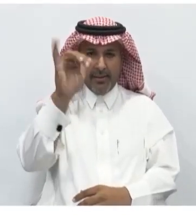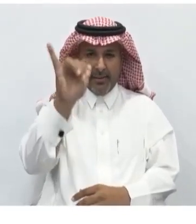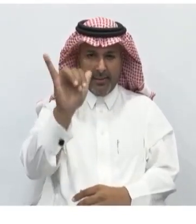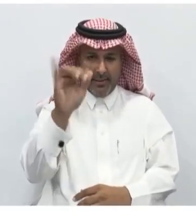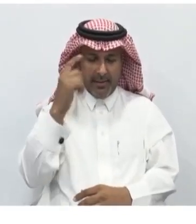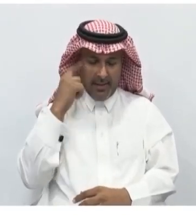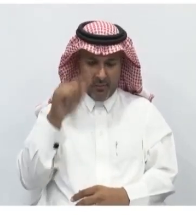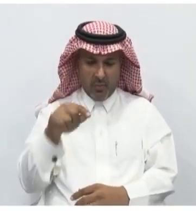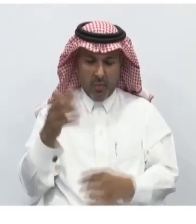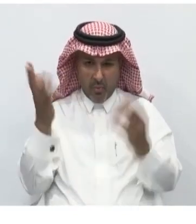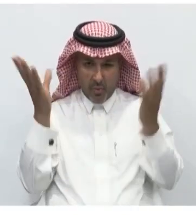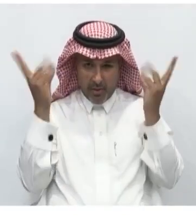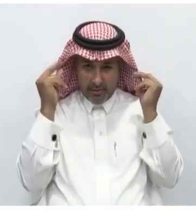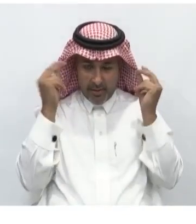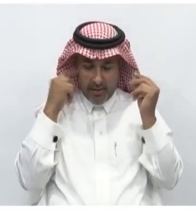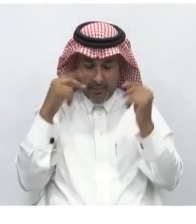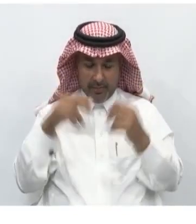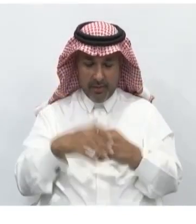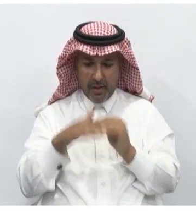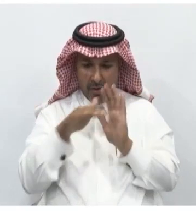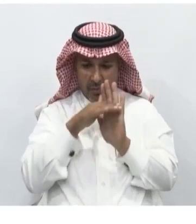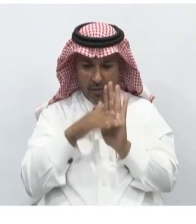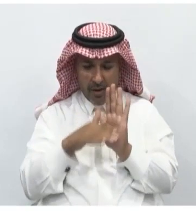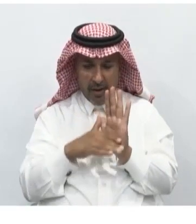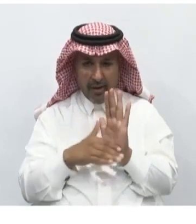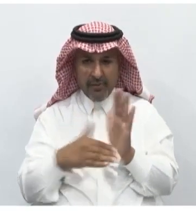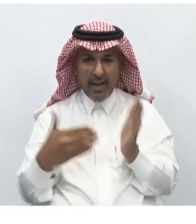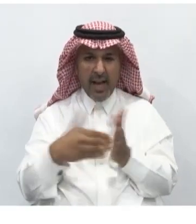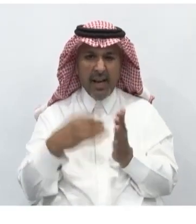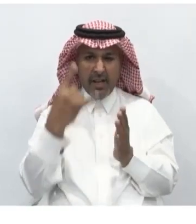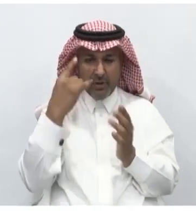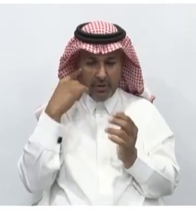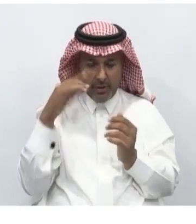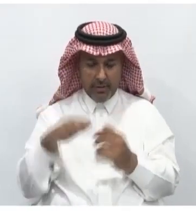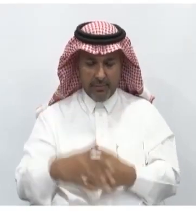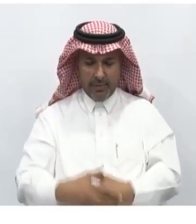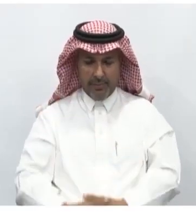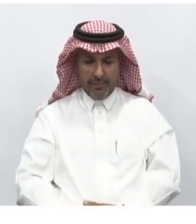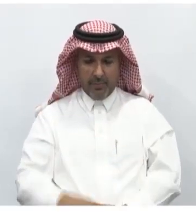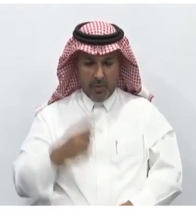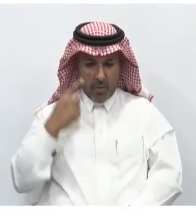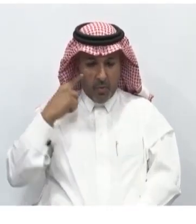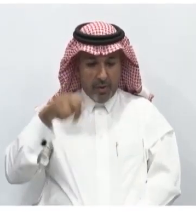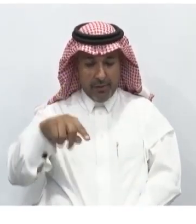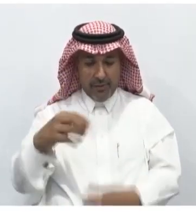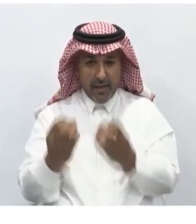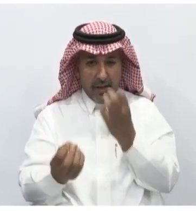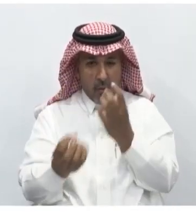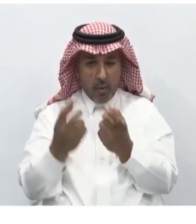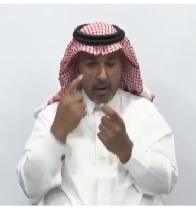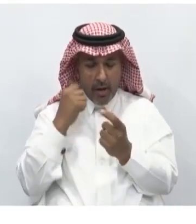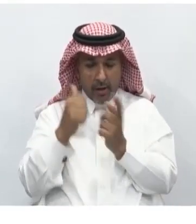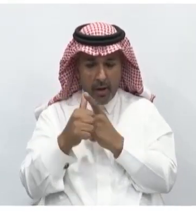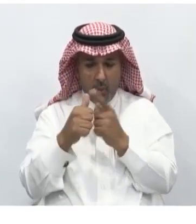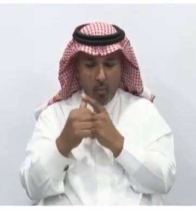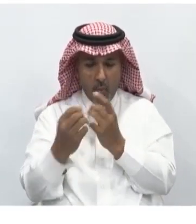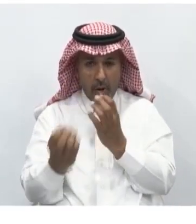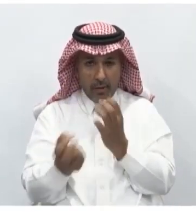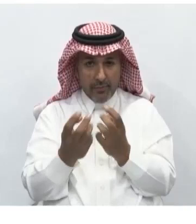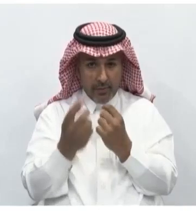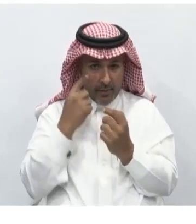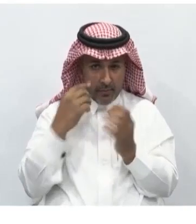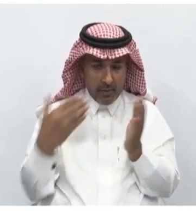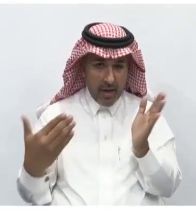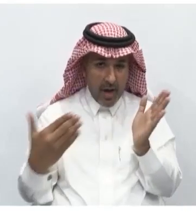بشكل كامل من الأول حتى العشاري. أيضًا بدأنا في تحليل الأملاح المائية وقلنا في هذه الصورة